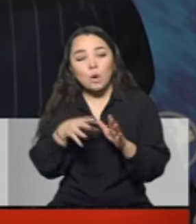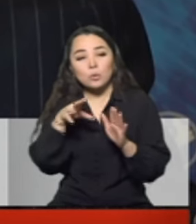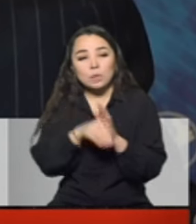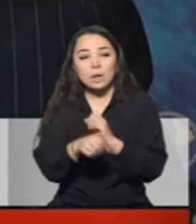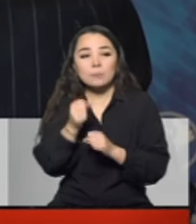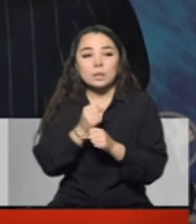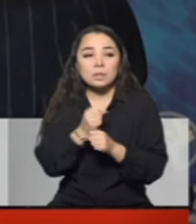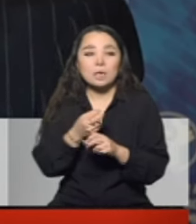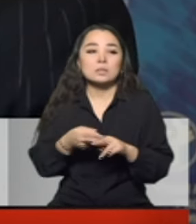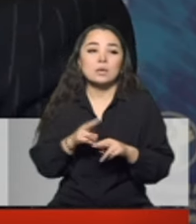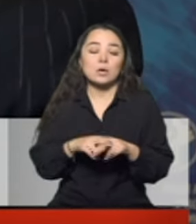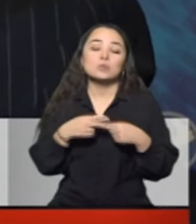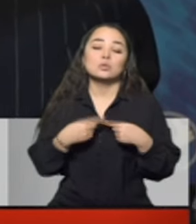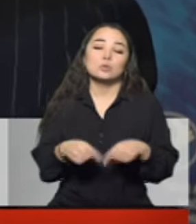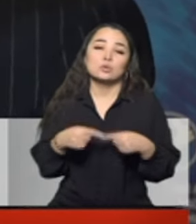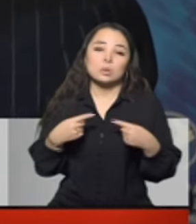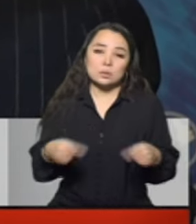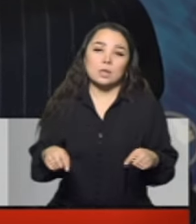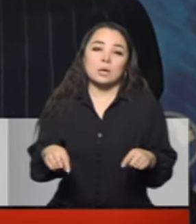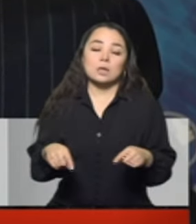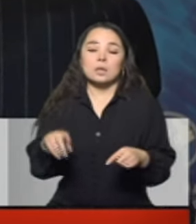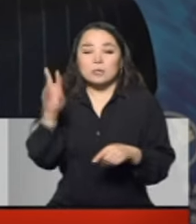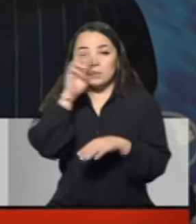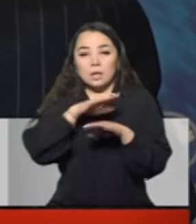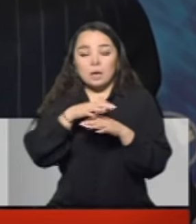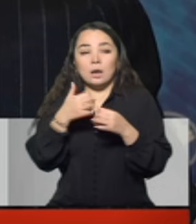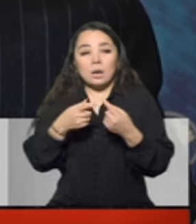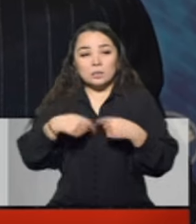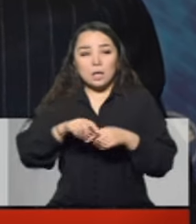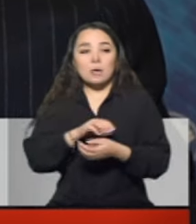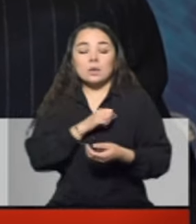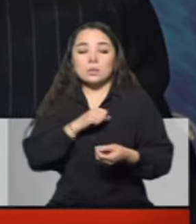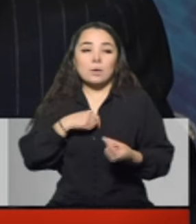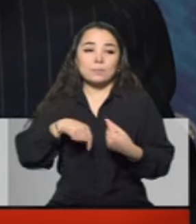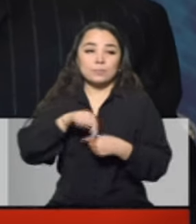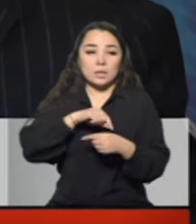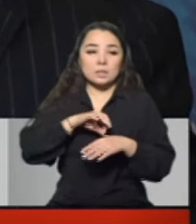кейін біз түрлі ел арасында біздің айналысатын